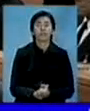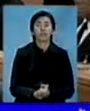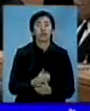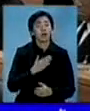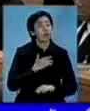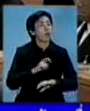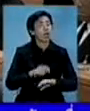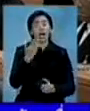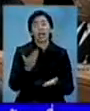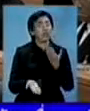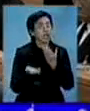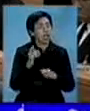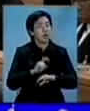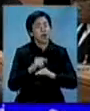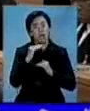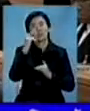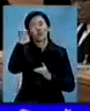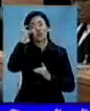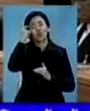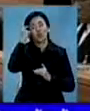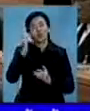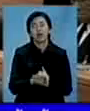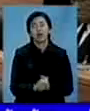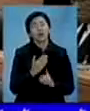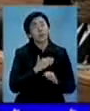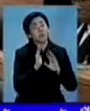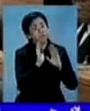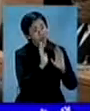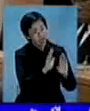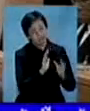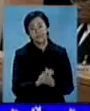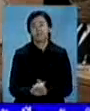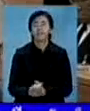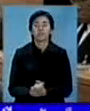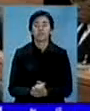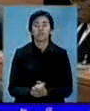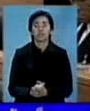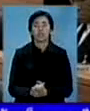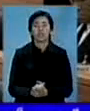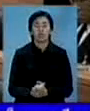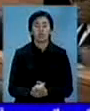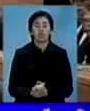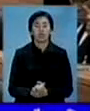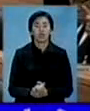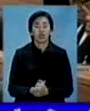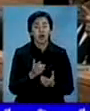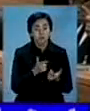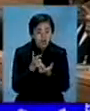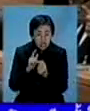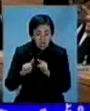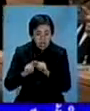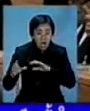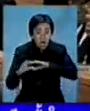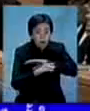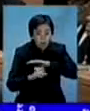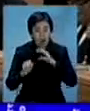ำกัดเวลาแต่ผมรู้ว่าผมได้แค่ไหนผมฝากไว้ประเด็นหนึ่งตั้งแต่เกิดการปล้นปืนในค่ายทหารที่ภา